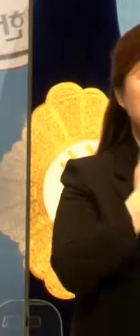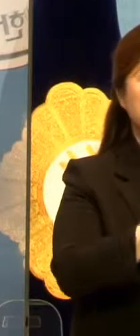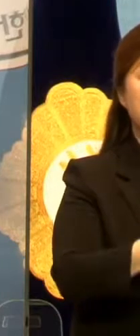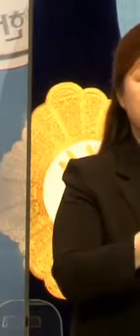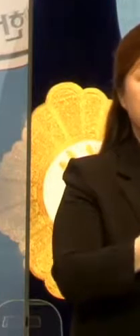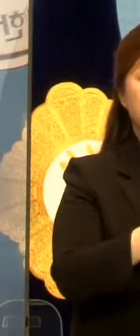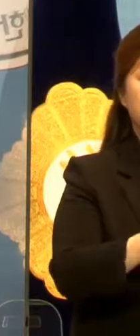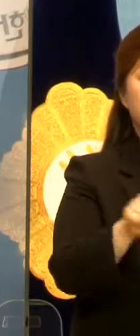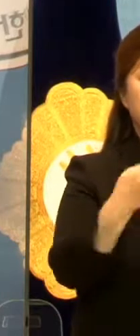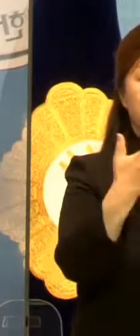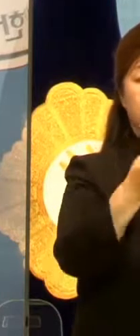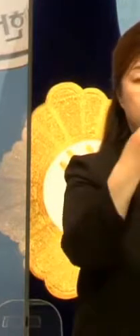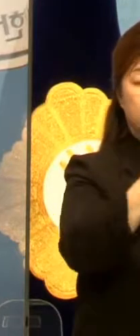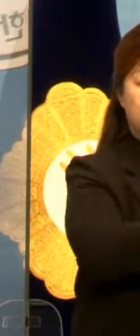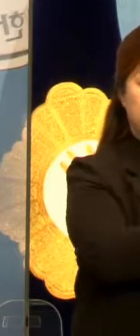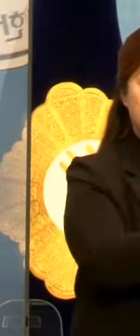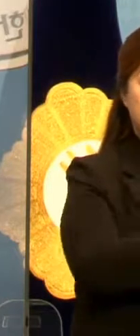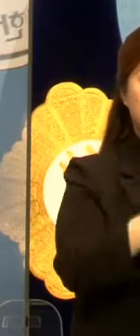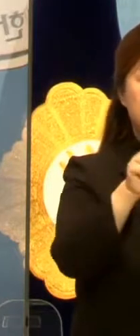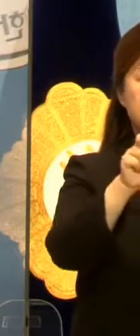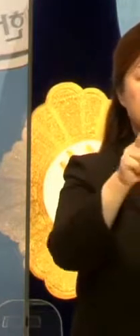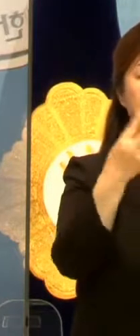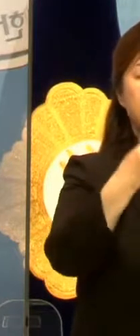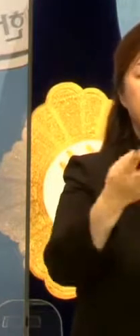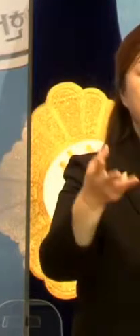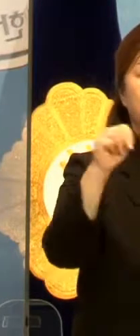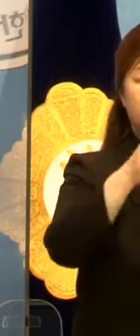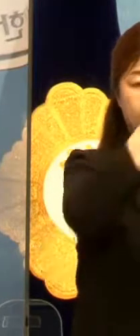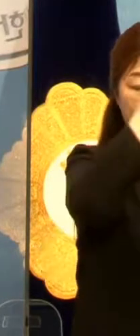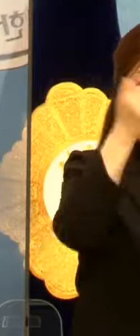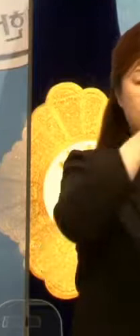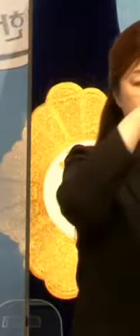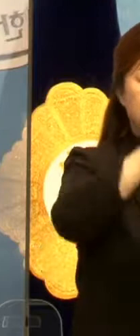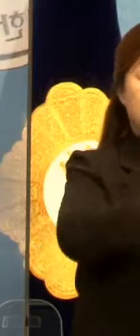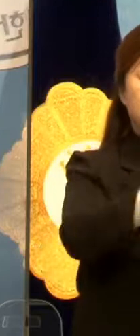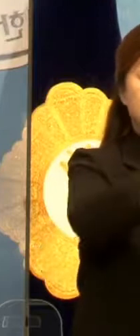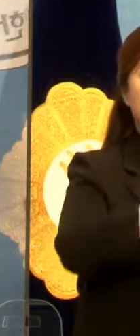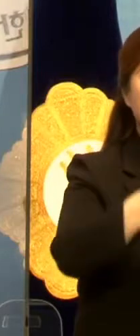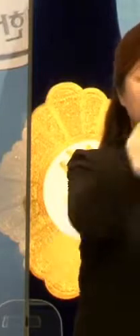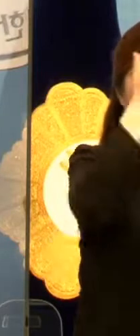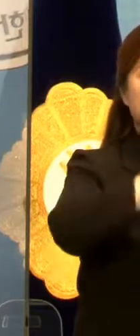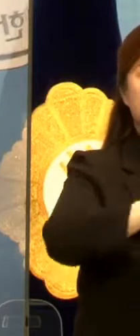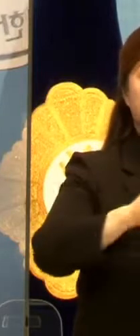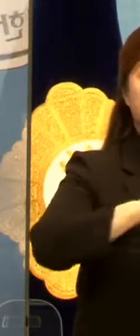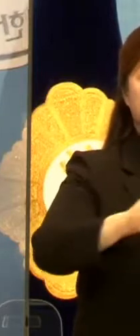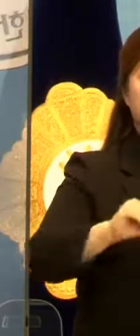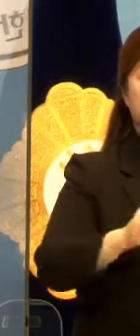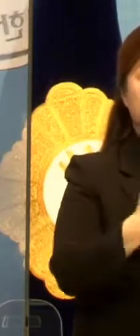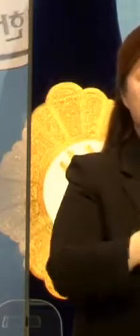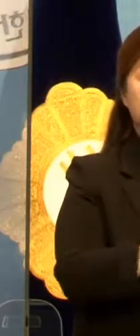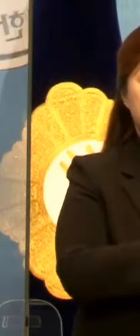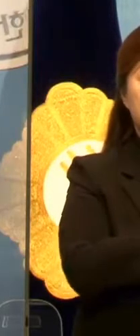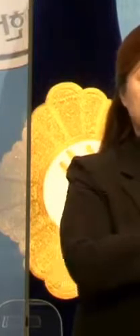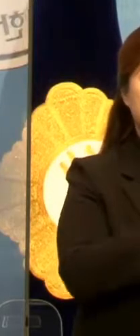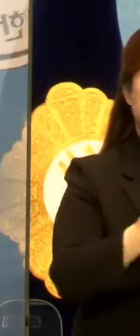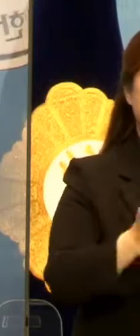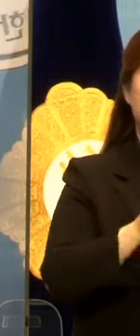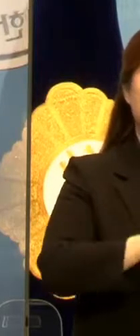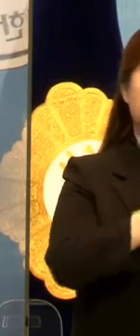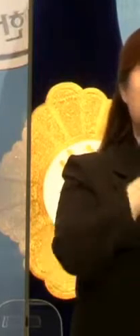올해 182개 이 12조 3천억 에 나라는 청년 예산으로 앞으로 청렴 문제 해결하기 위해서 이렇게 갈 예정이고요